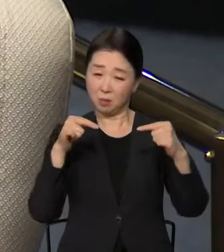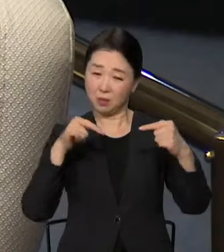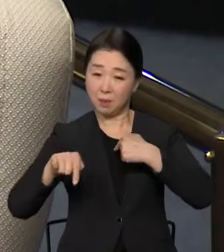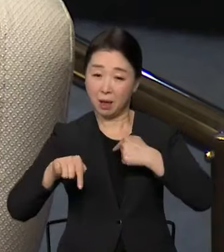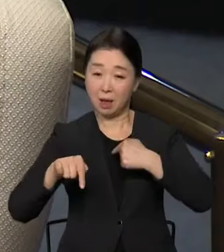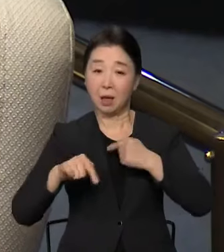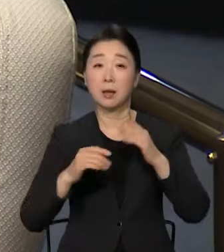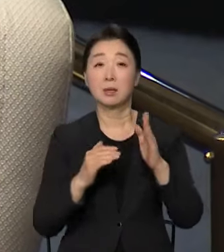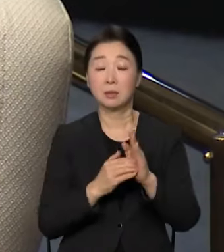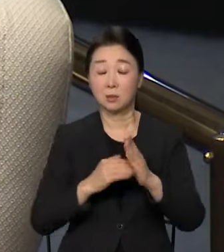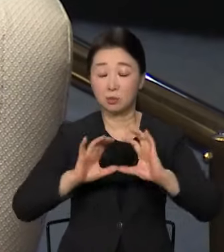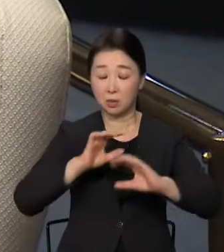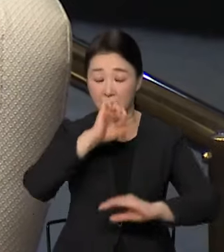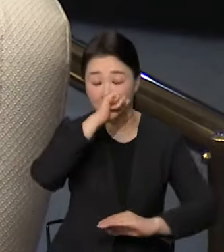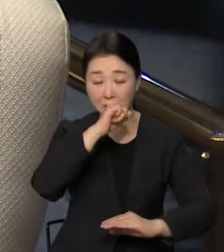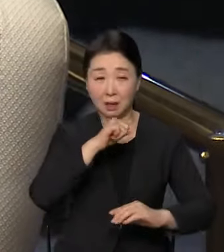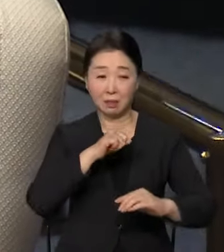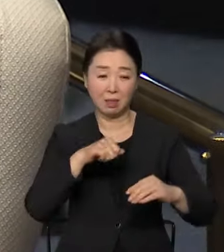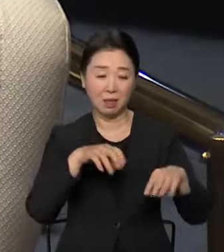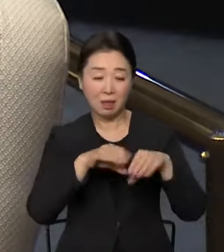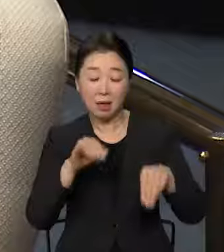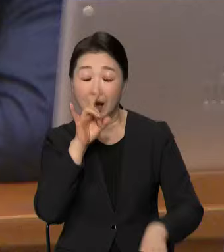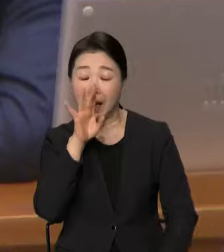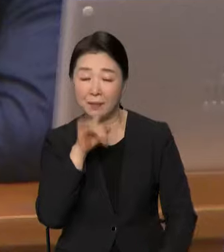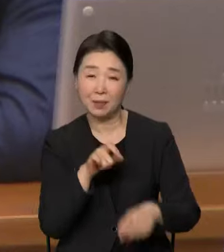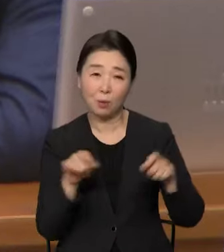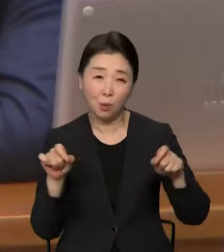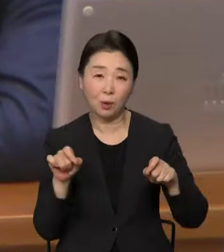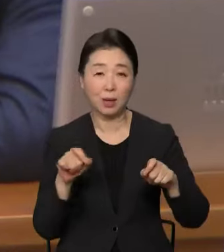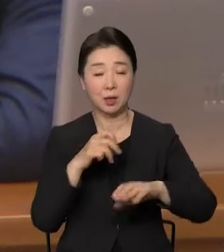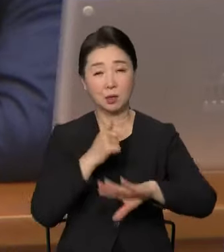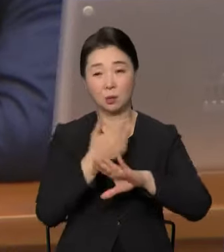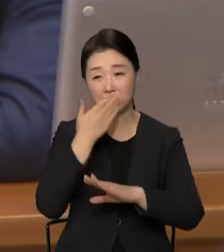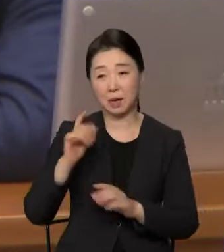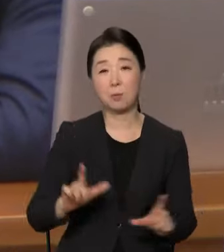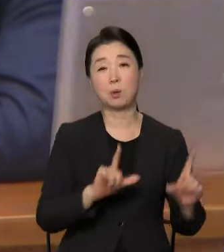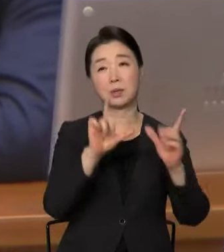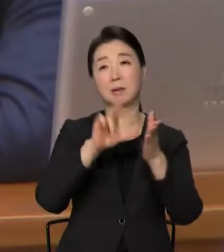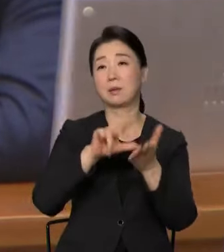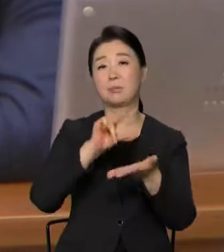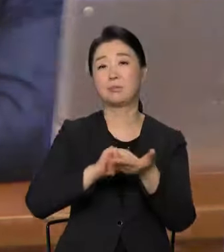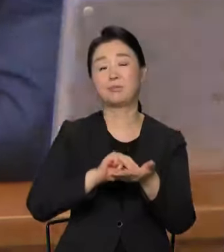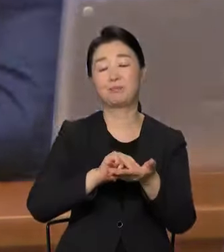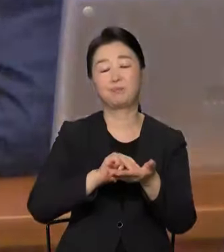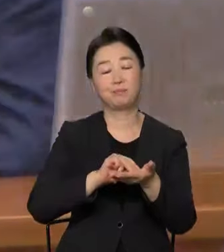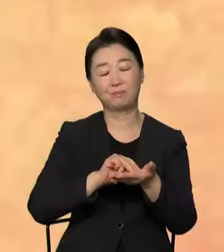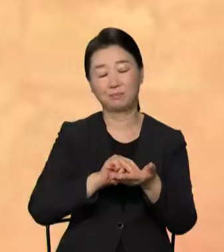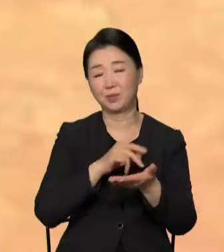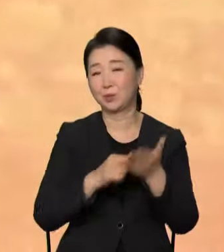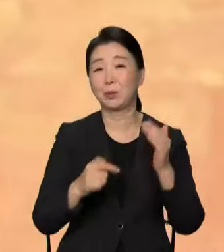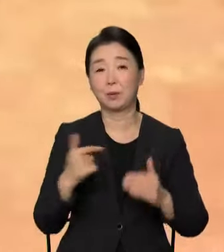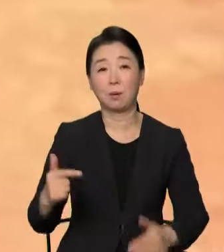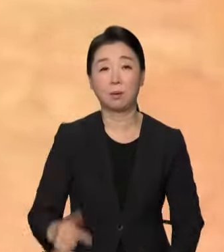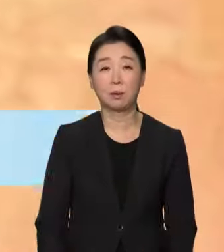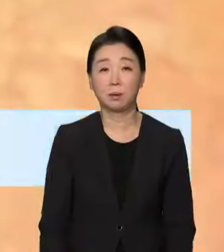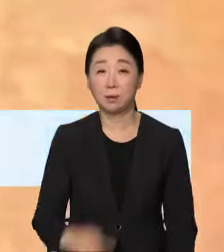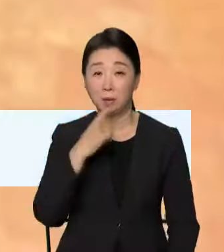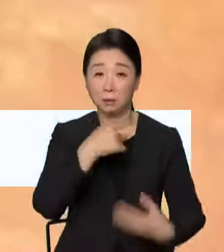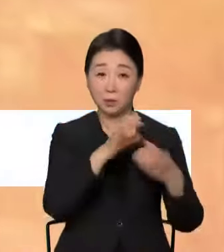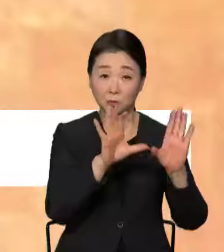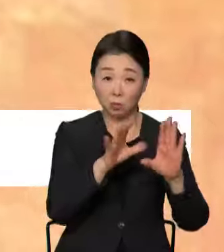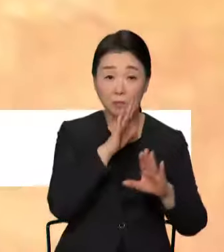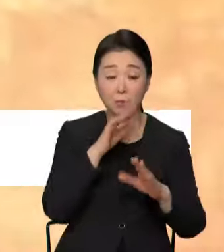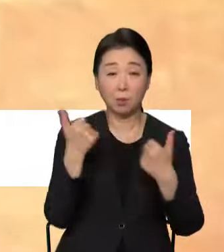처리 장기화에 따른 혼란도 민생에는 결코 도움이 안 된다는 지적도 나옵니다. 한편 민주당은 오늘